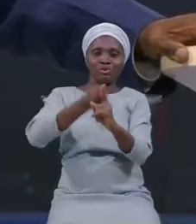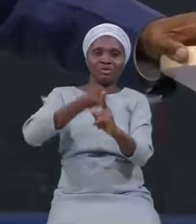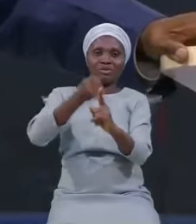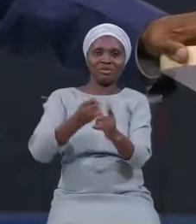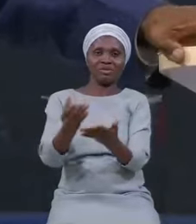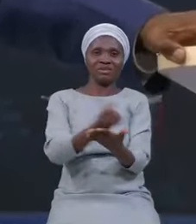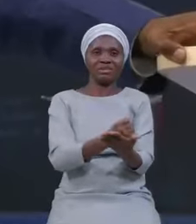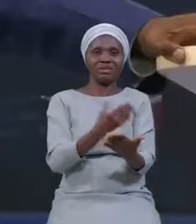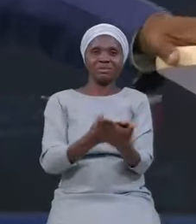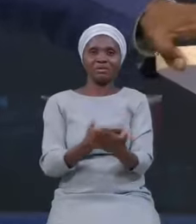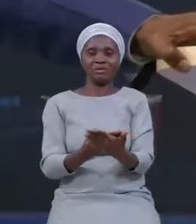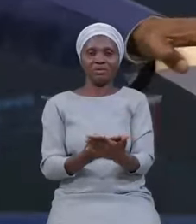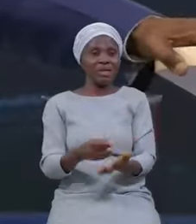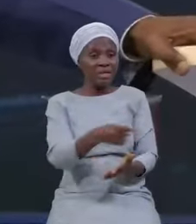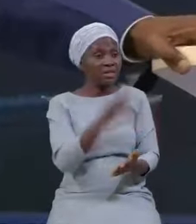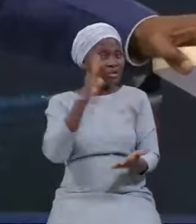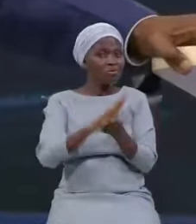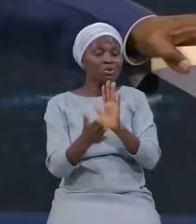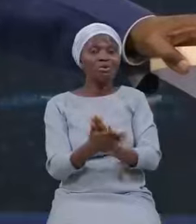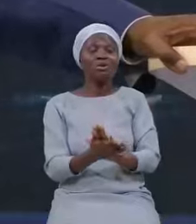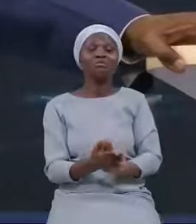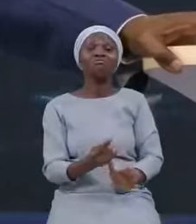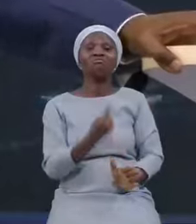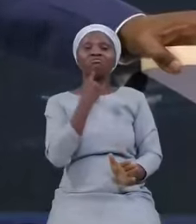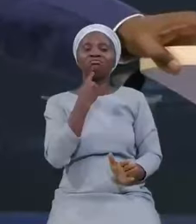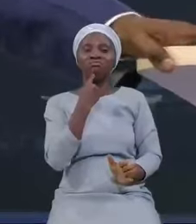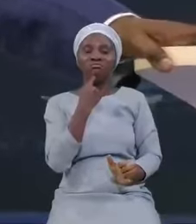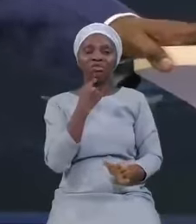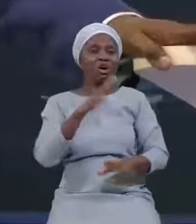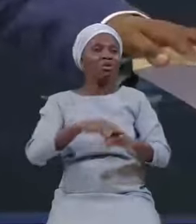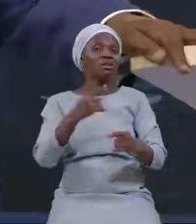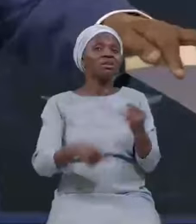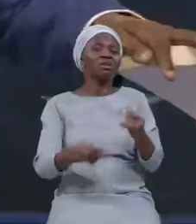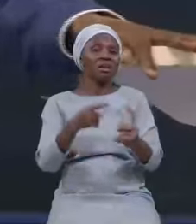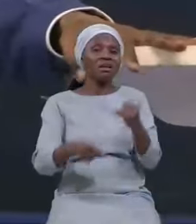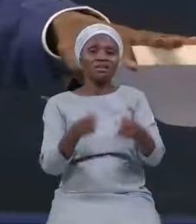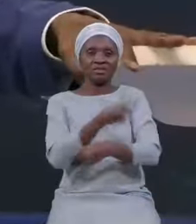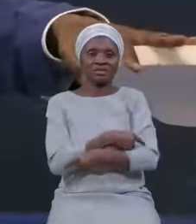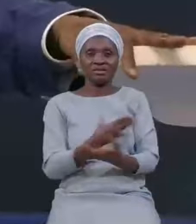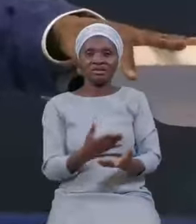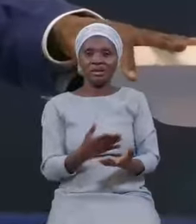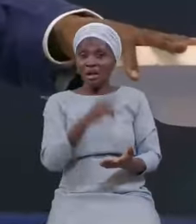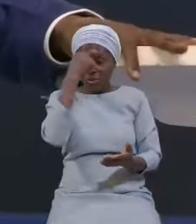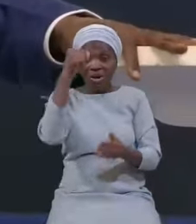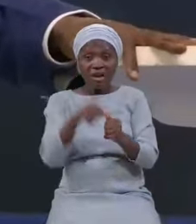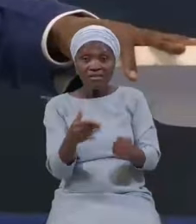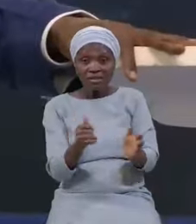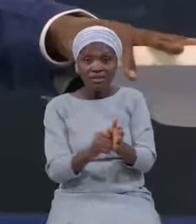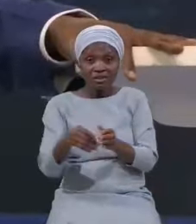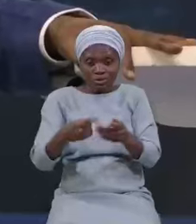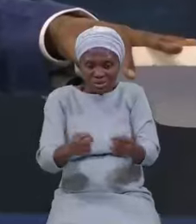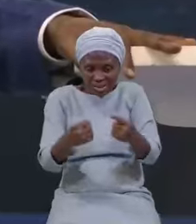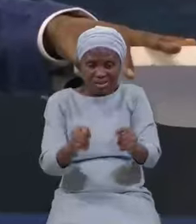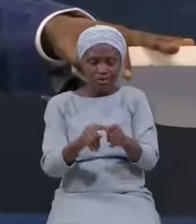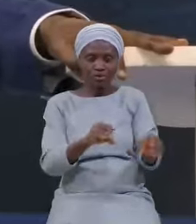tout ce pourquoi tu travailles, ce que tu essaies de faire de toi-même, en toi-même et pour toi-même, ne peut